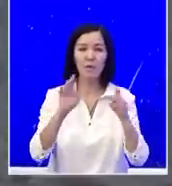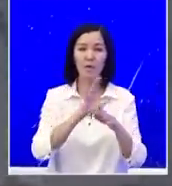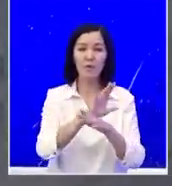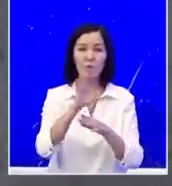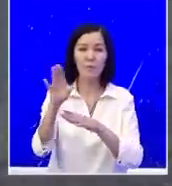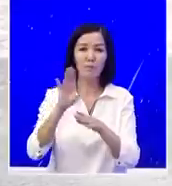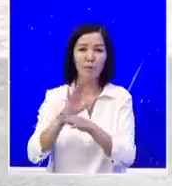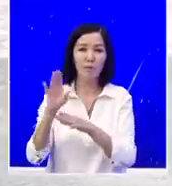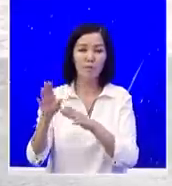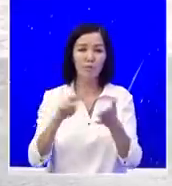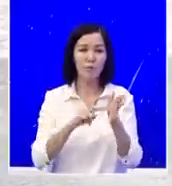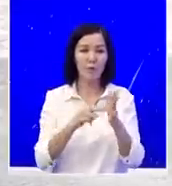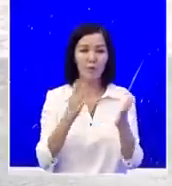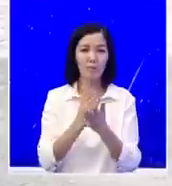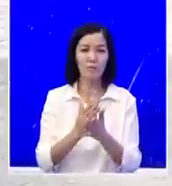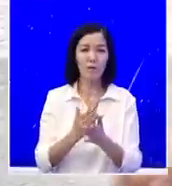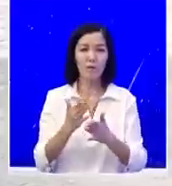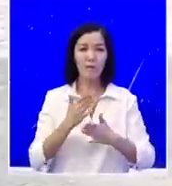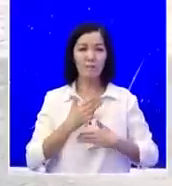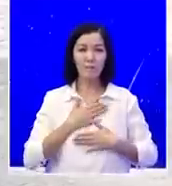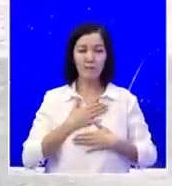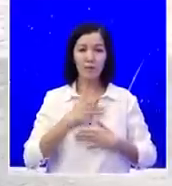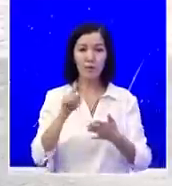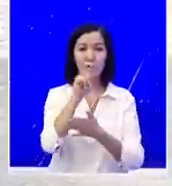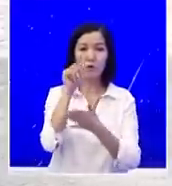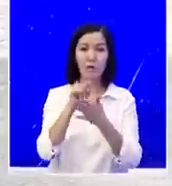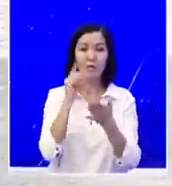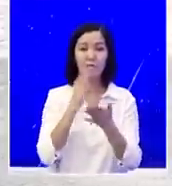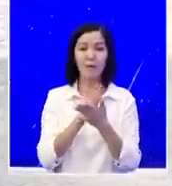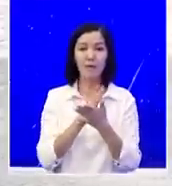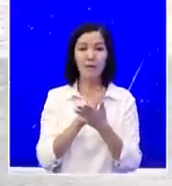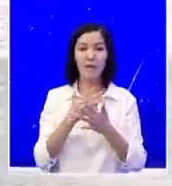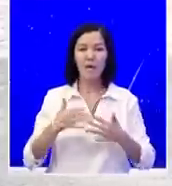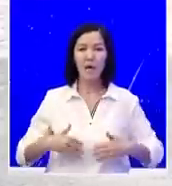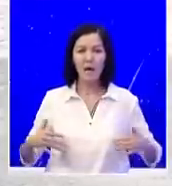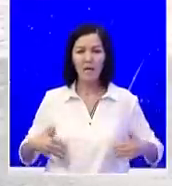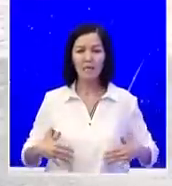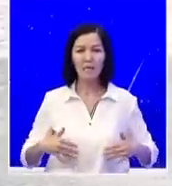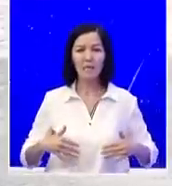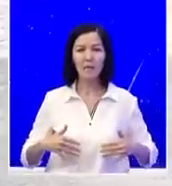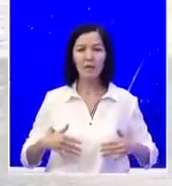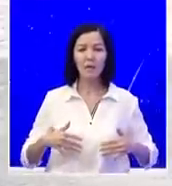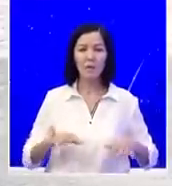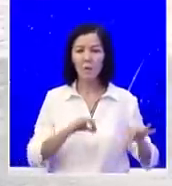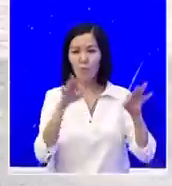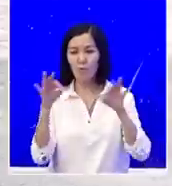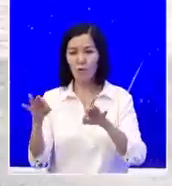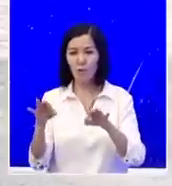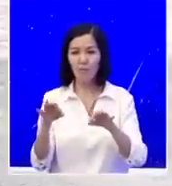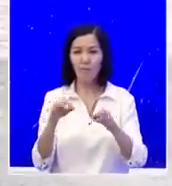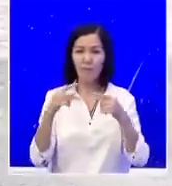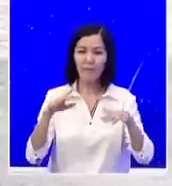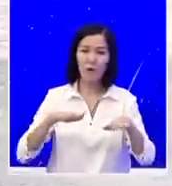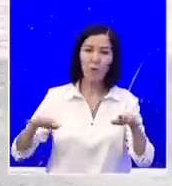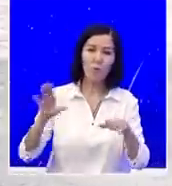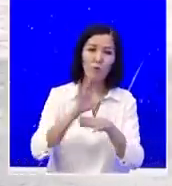жоспарланып отыр. Бізде осындай сұрақтар туындап отыр. Аңды сыйғызу, ары қарай көшіру мәселесіменен.